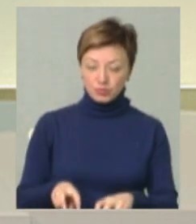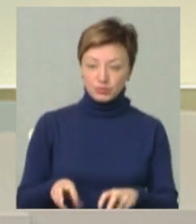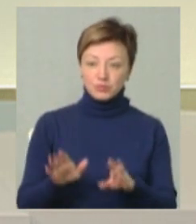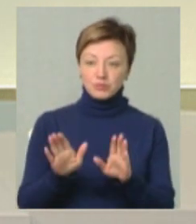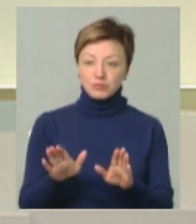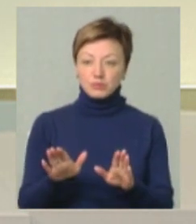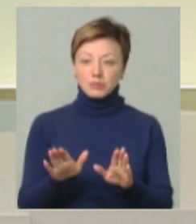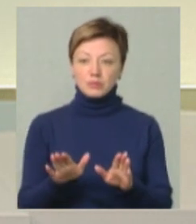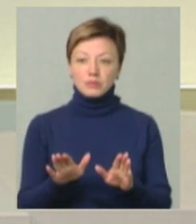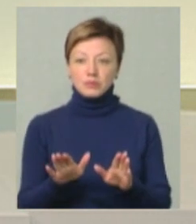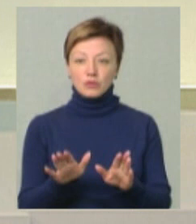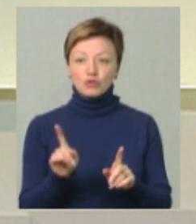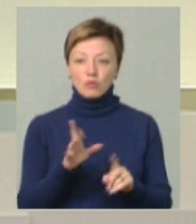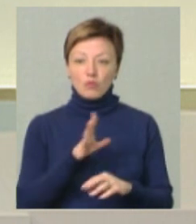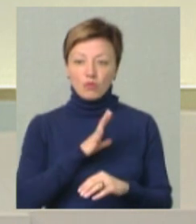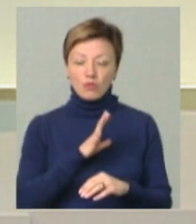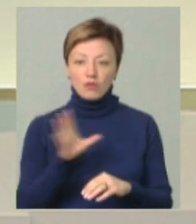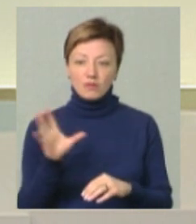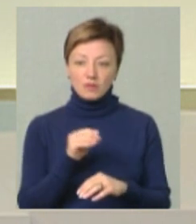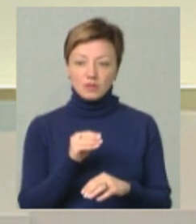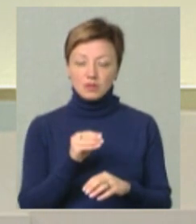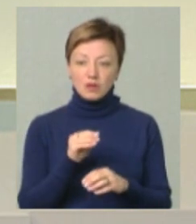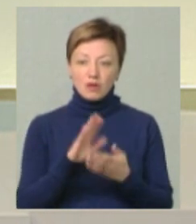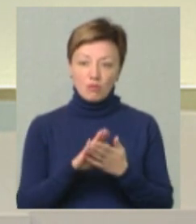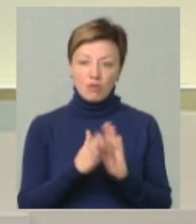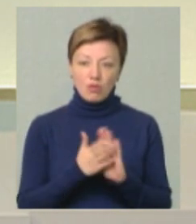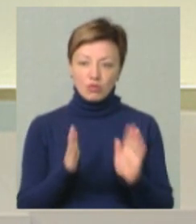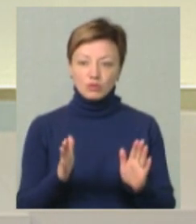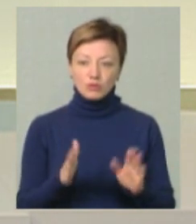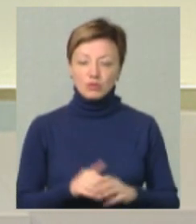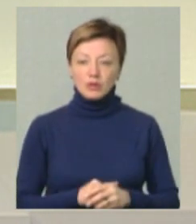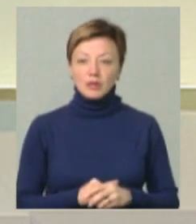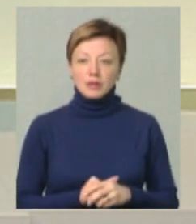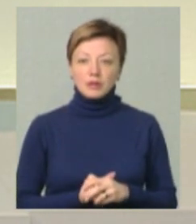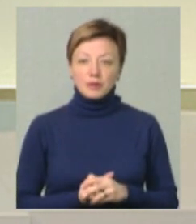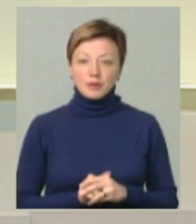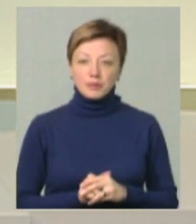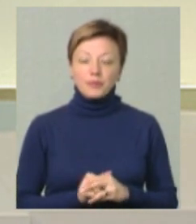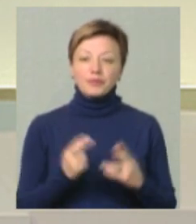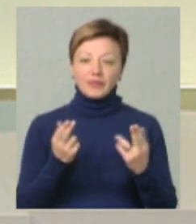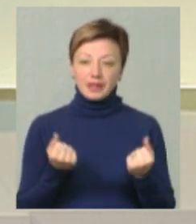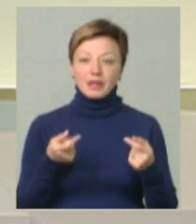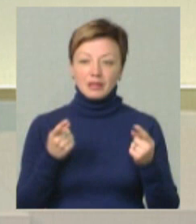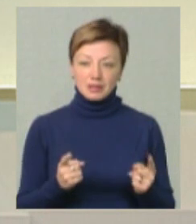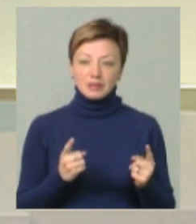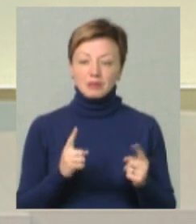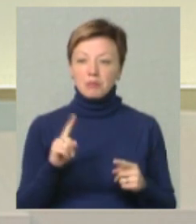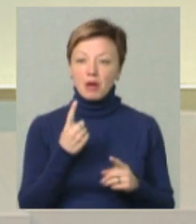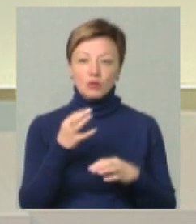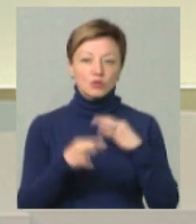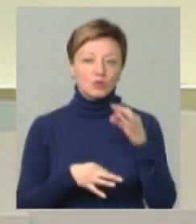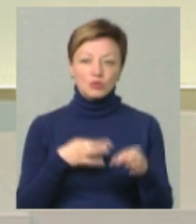лікарі, оглянули, ну, щоб було все, робилося як положено. І от, ну так, да, дійсно, вони перші сутки